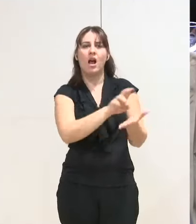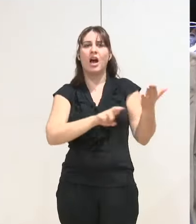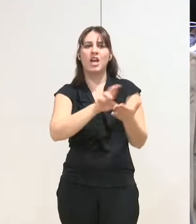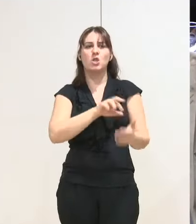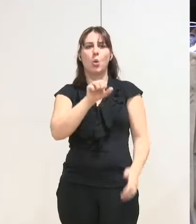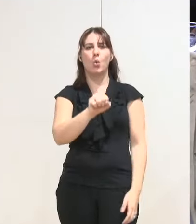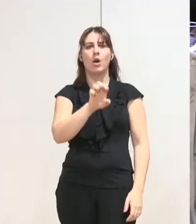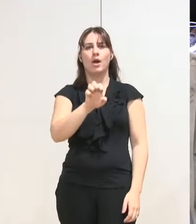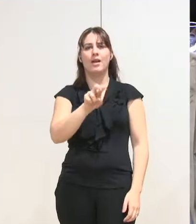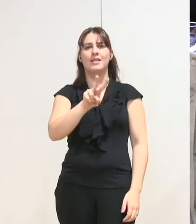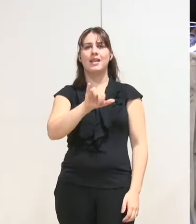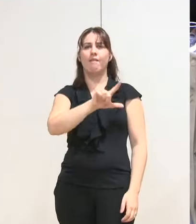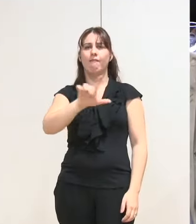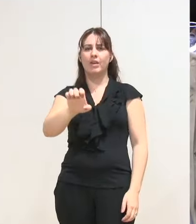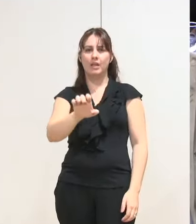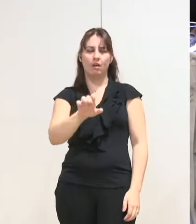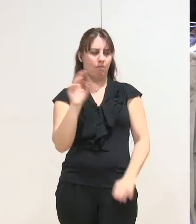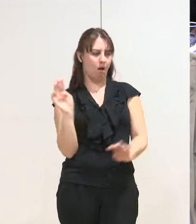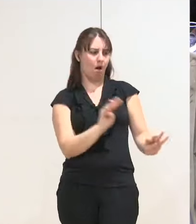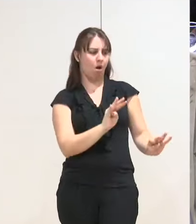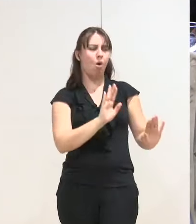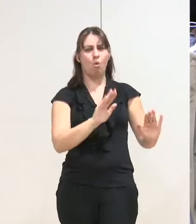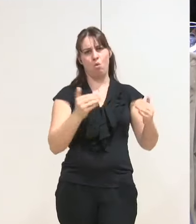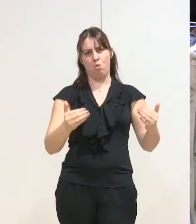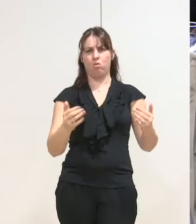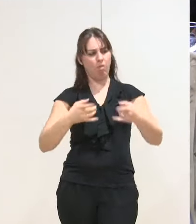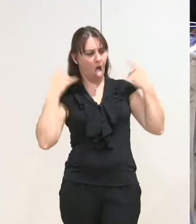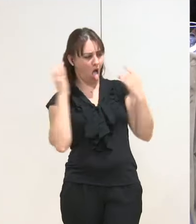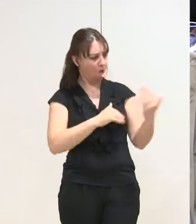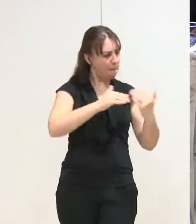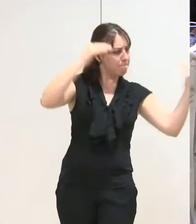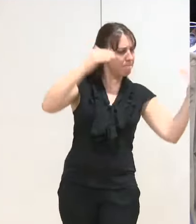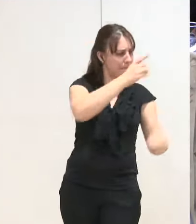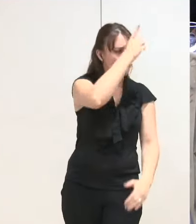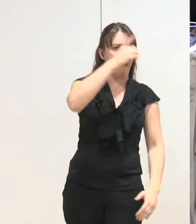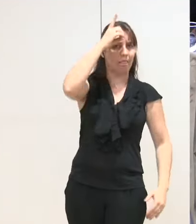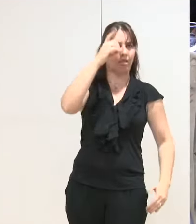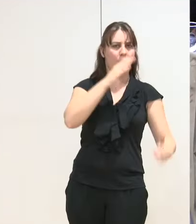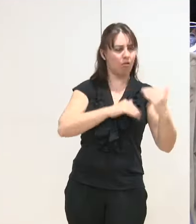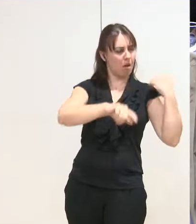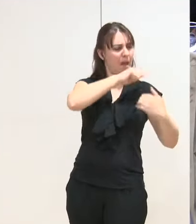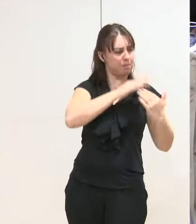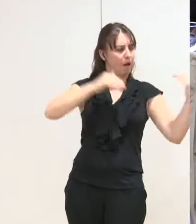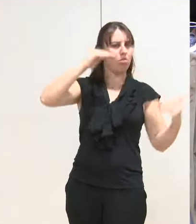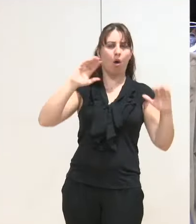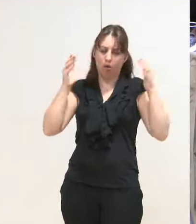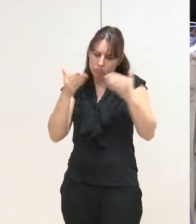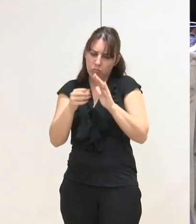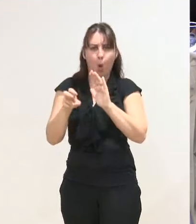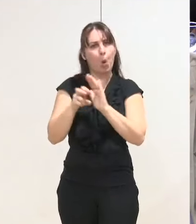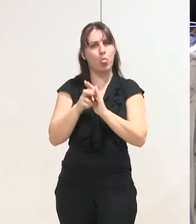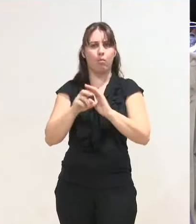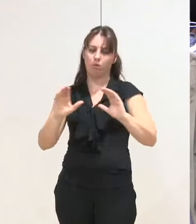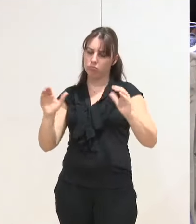restons modeste restons sur le périmètre qui nous occupe à savoir celui de notre ville nous avions